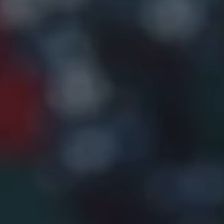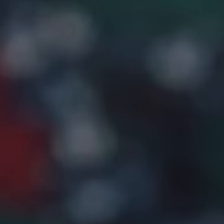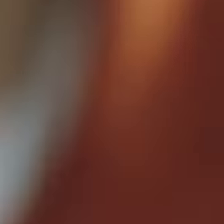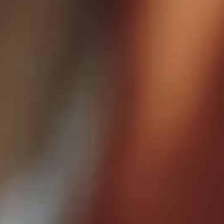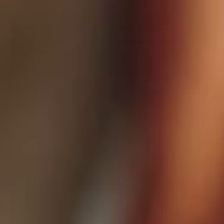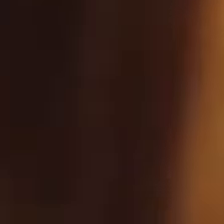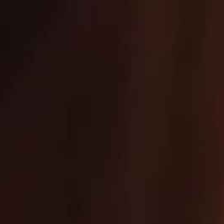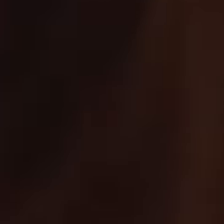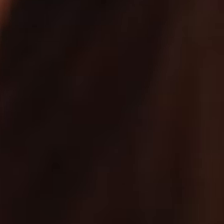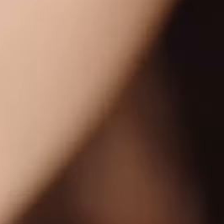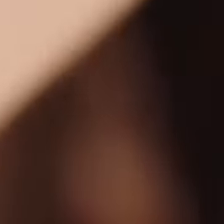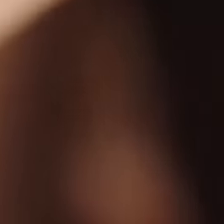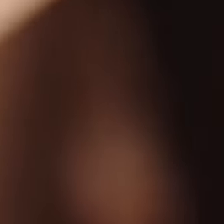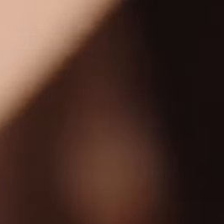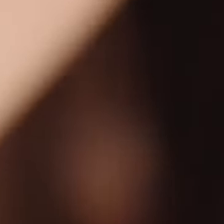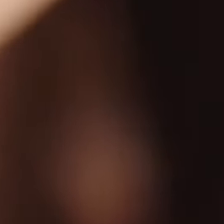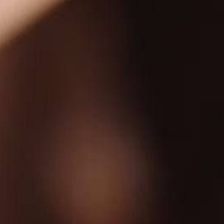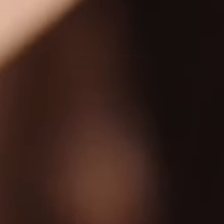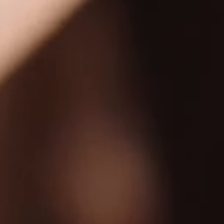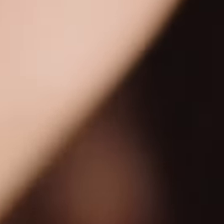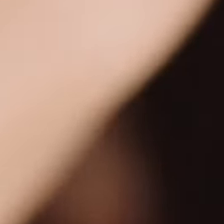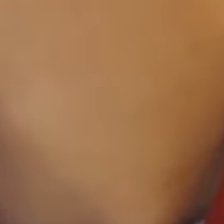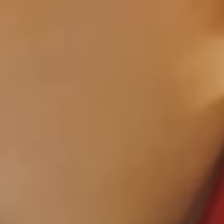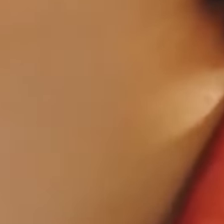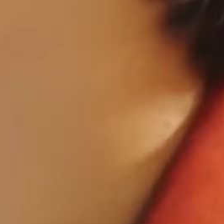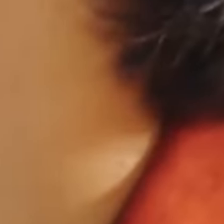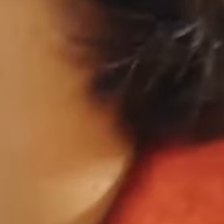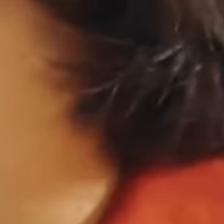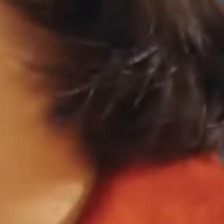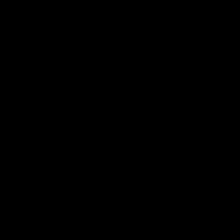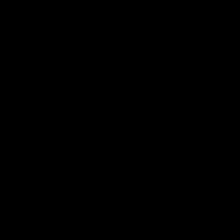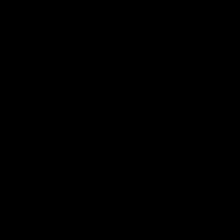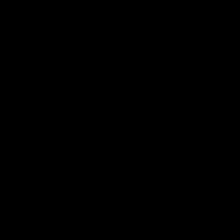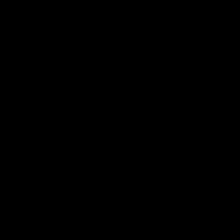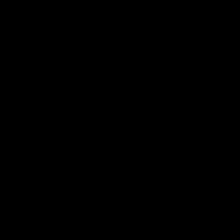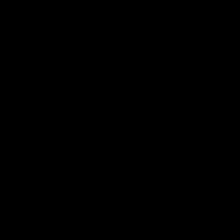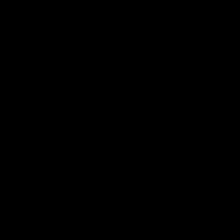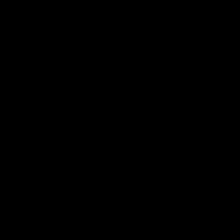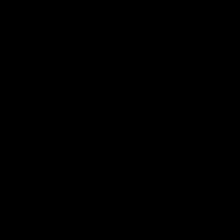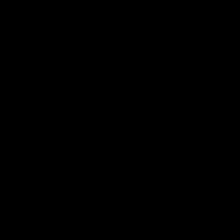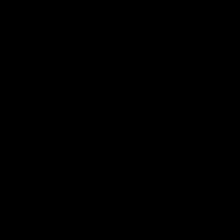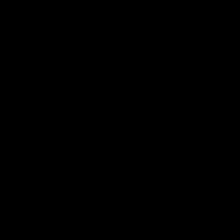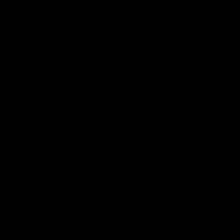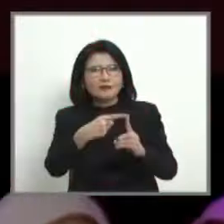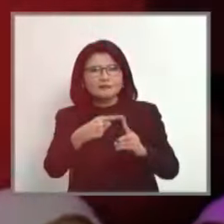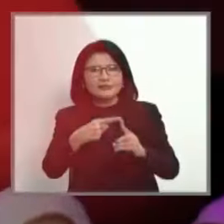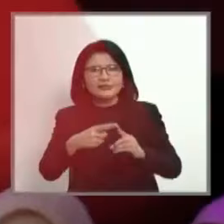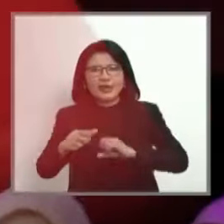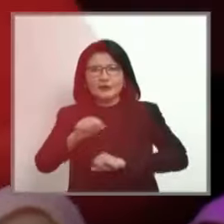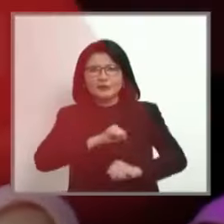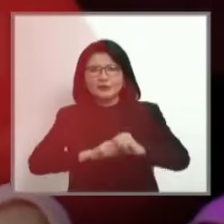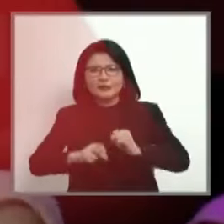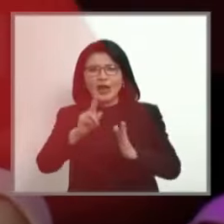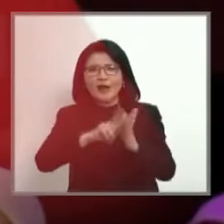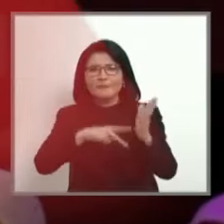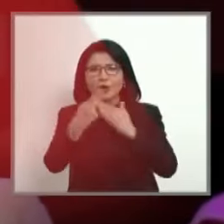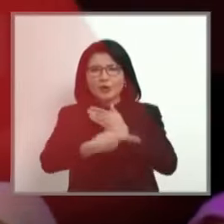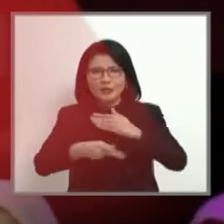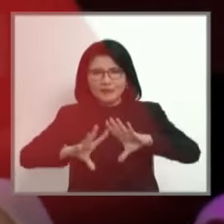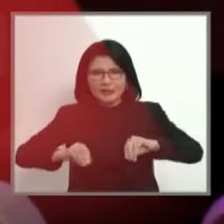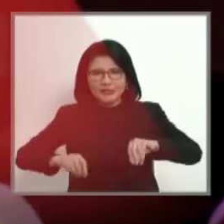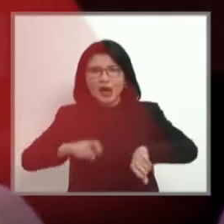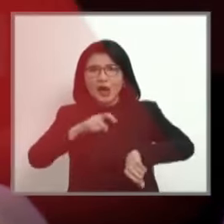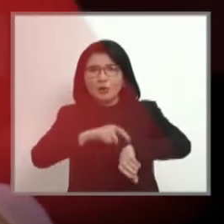jajanannya Apapun makanannya minumnya Teh Botol Sostro waktu Bapak 4